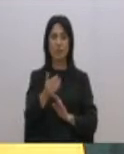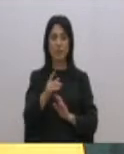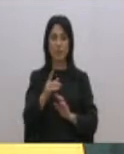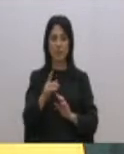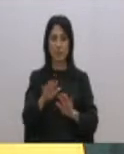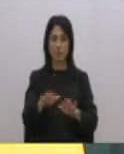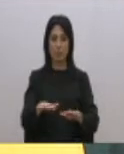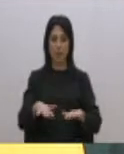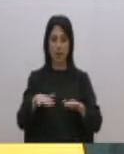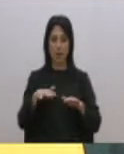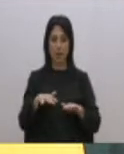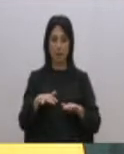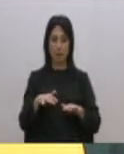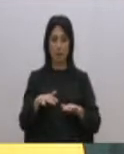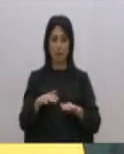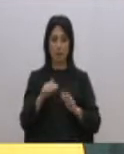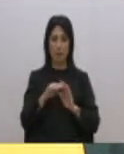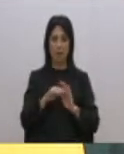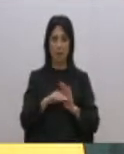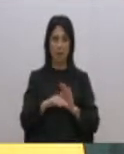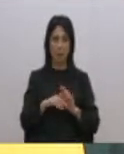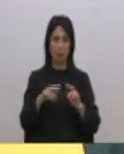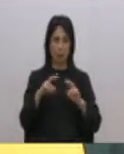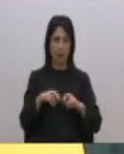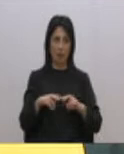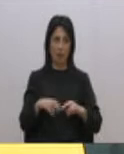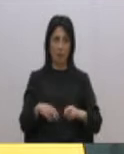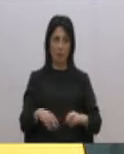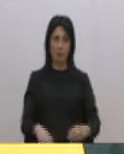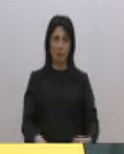პლენარულ, ასე ვთქვათ, რეჟიმში განხილვა.